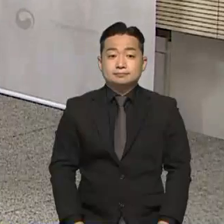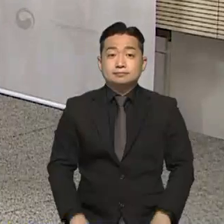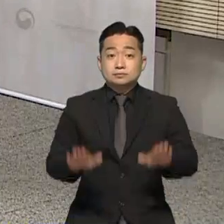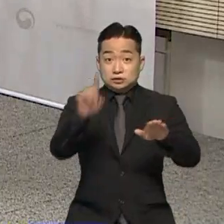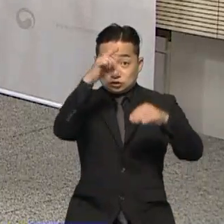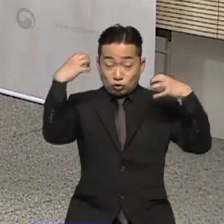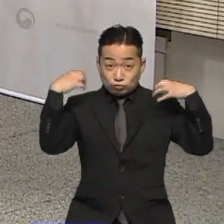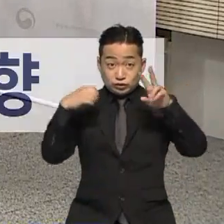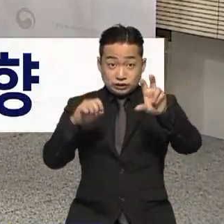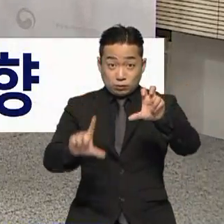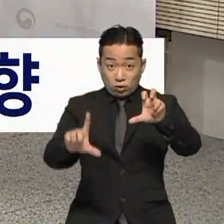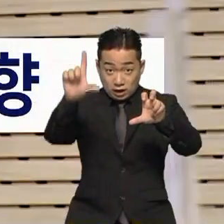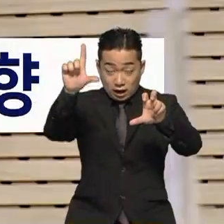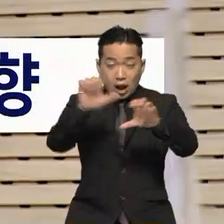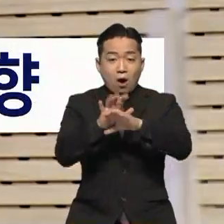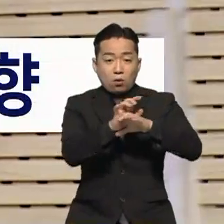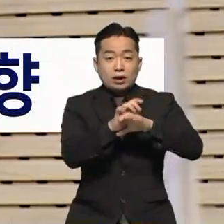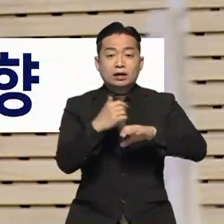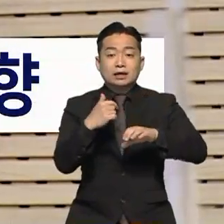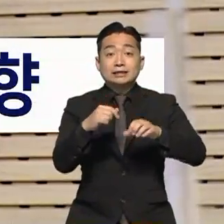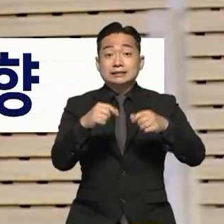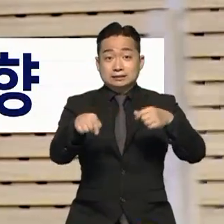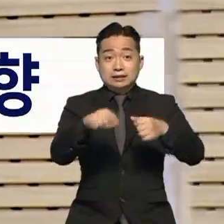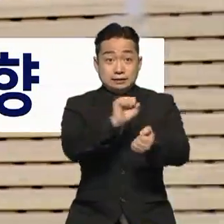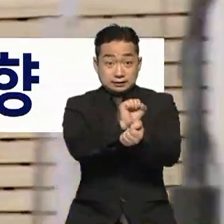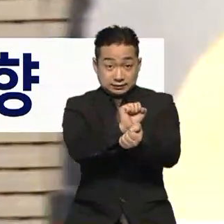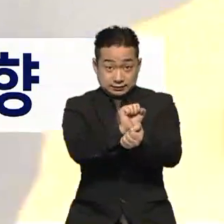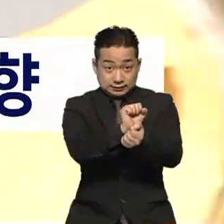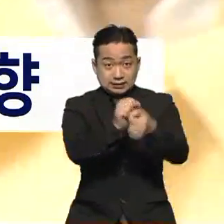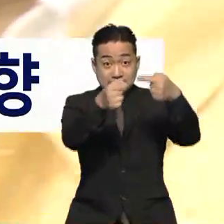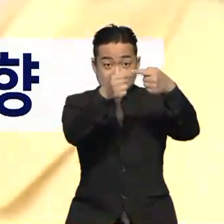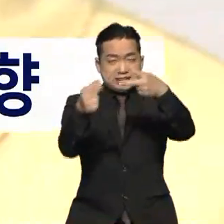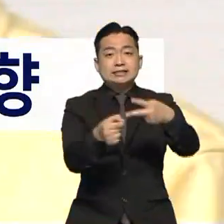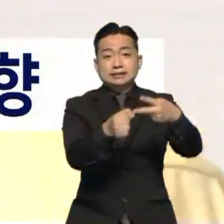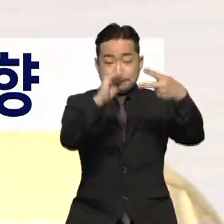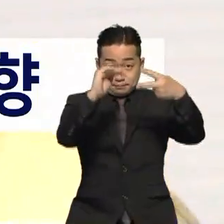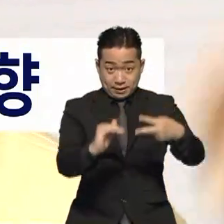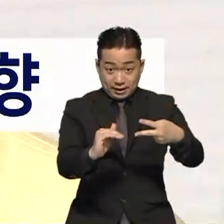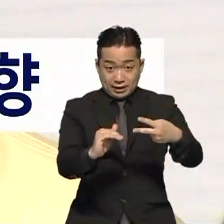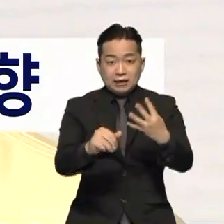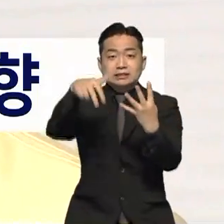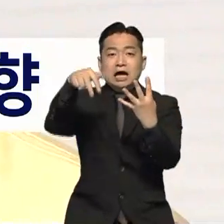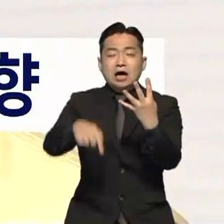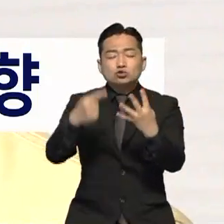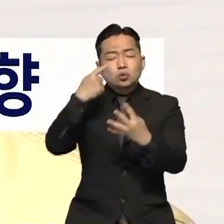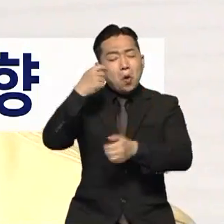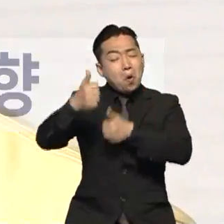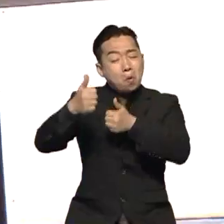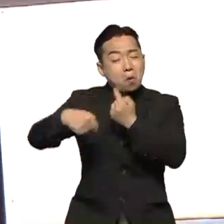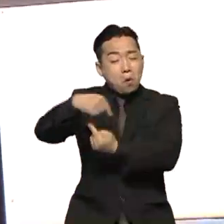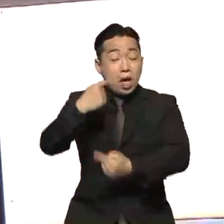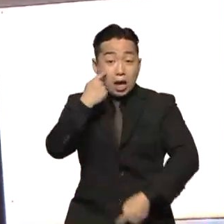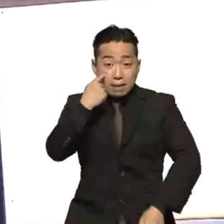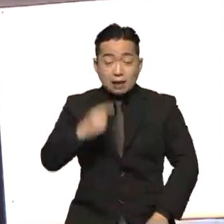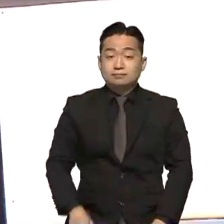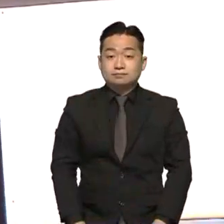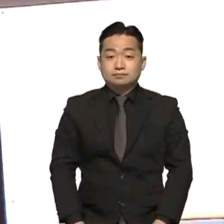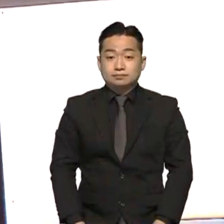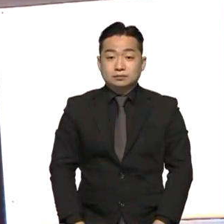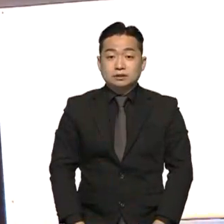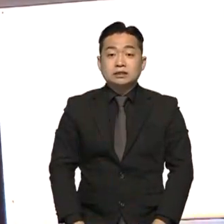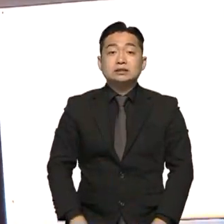정부는 오는 25일 코로나19의 감염병 등급을 2급으로 낮춘 뒤 4주간 이행기간을 갖기로 했습니다.